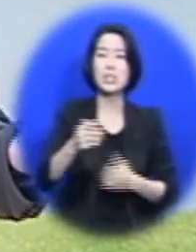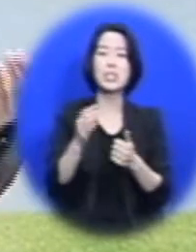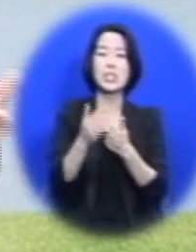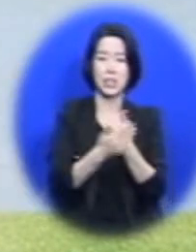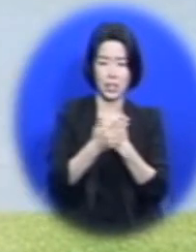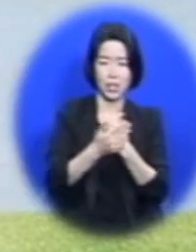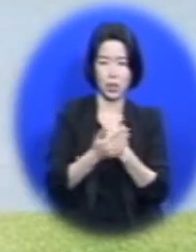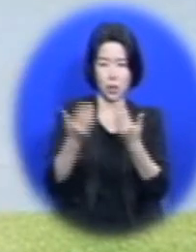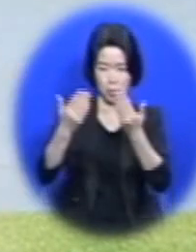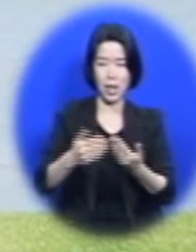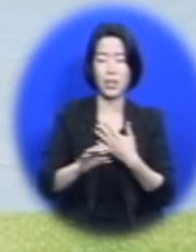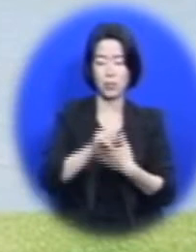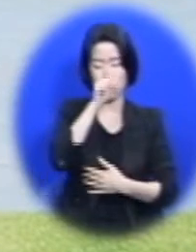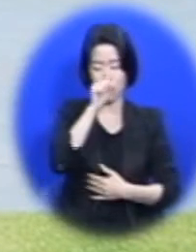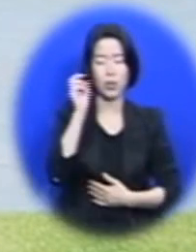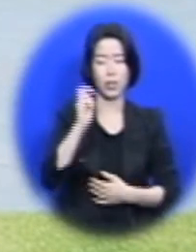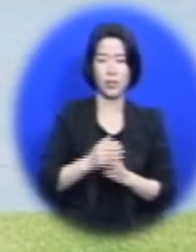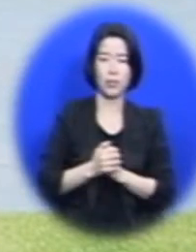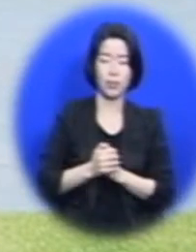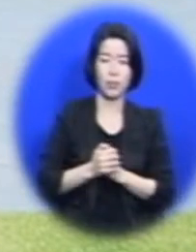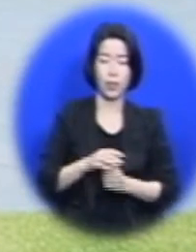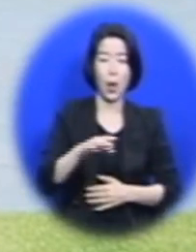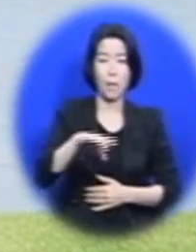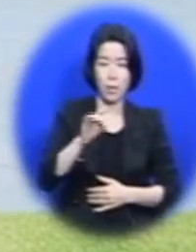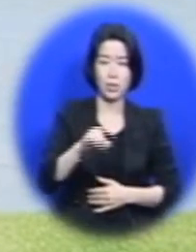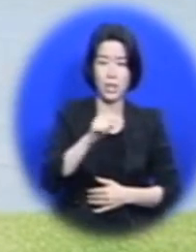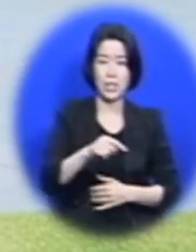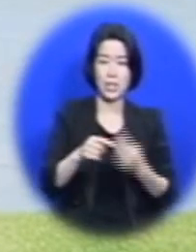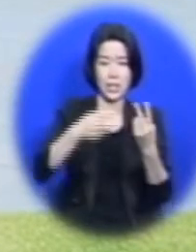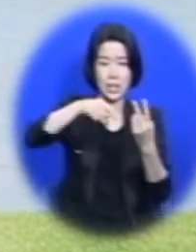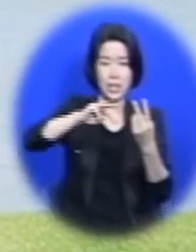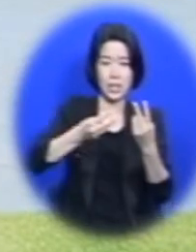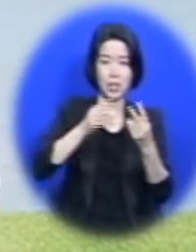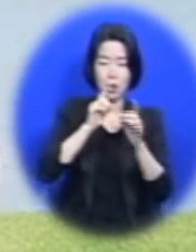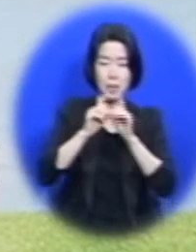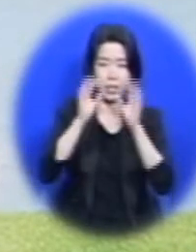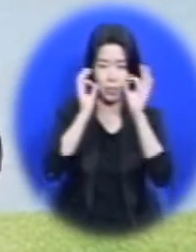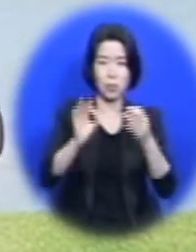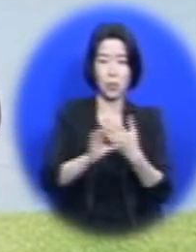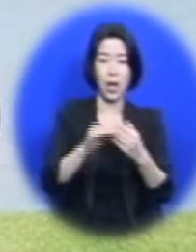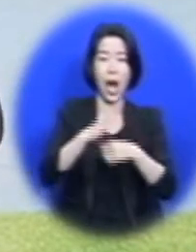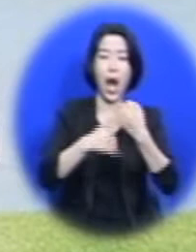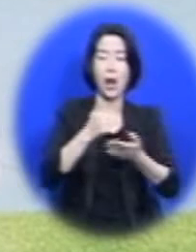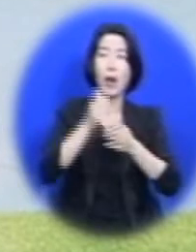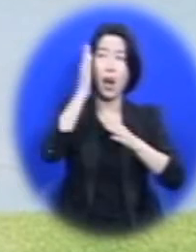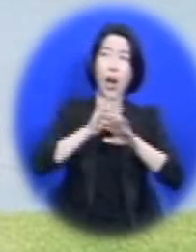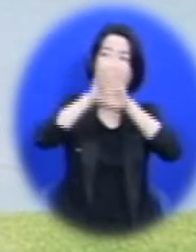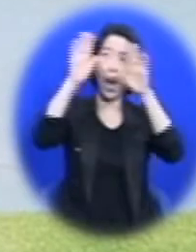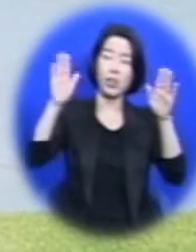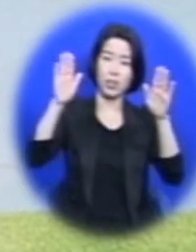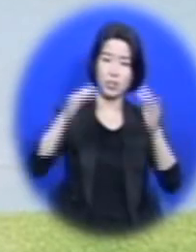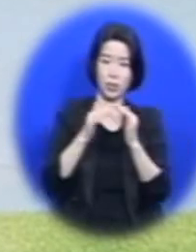은혜를 받았으면 좋겠습니다. 우선 이 2절 말씀에 보면 하나님께서는 하늘에서